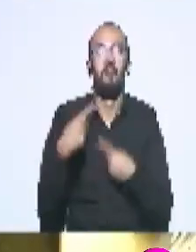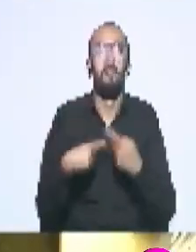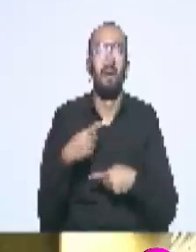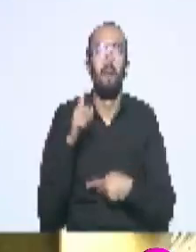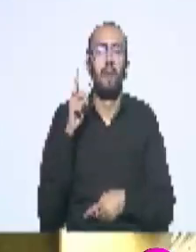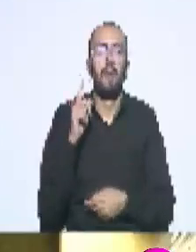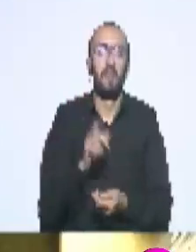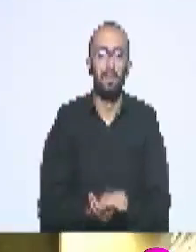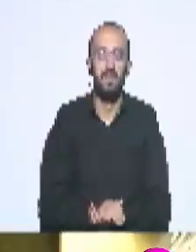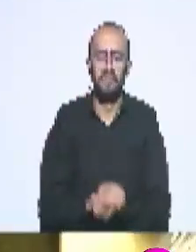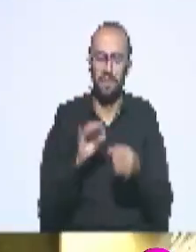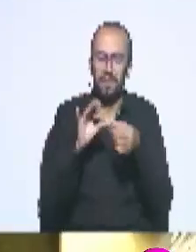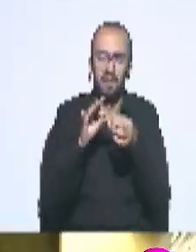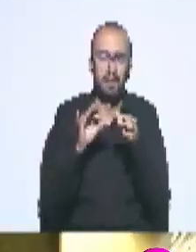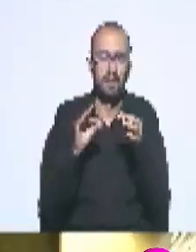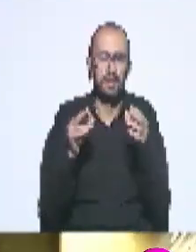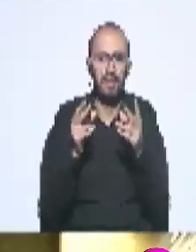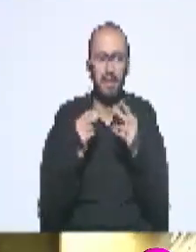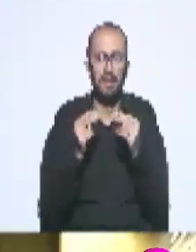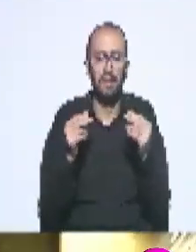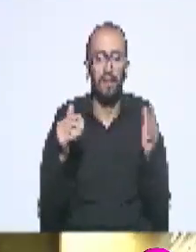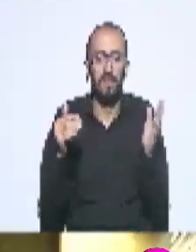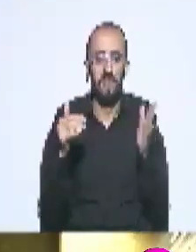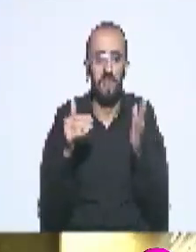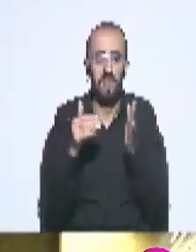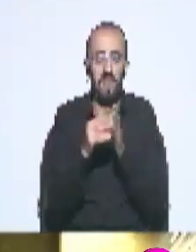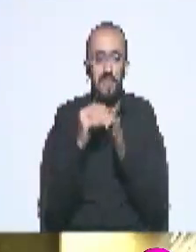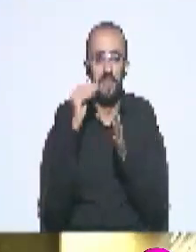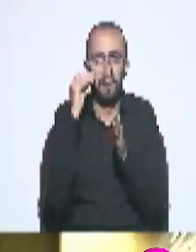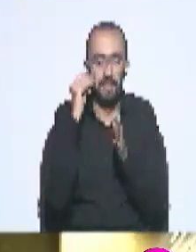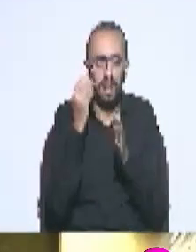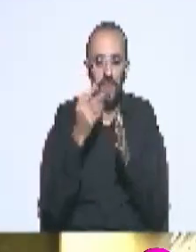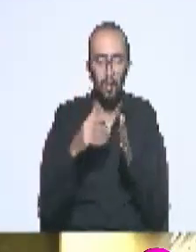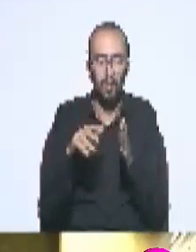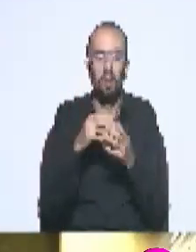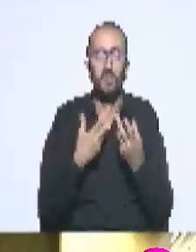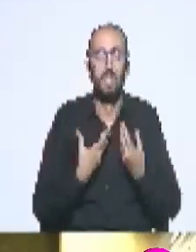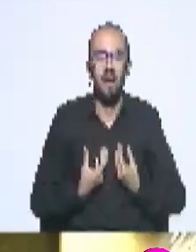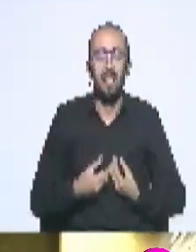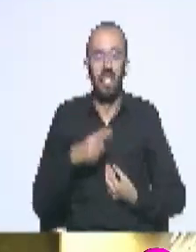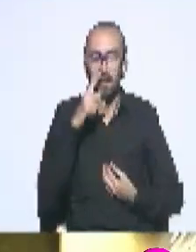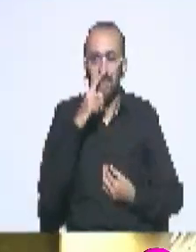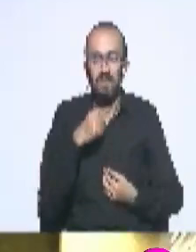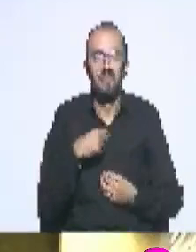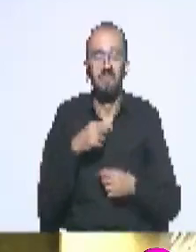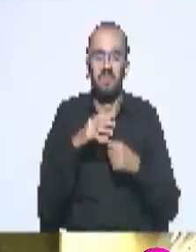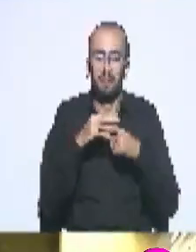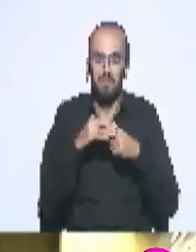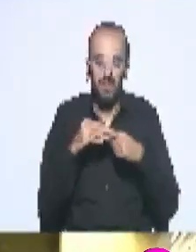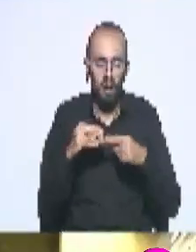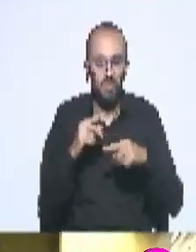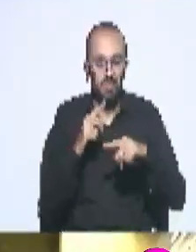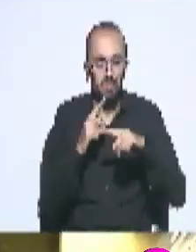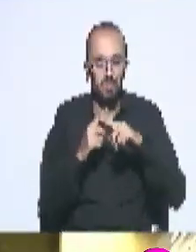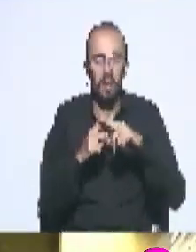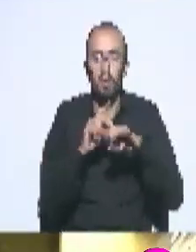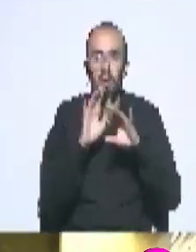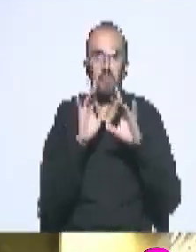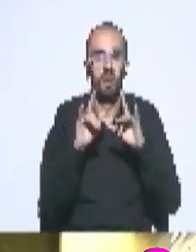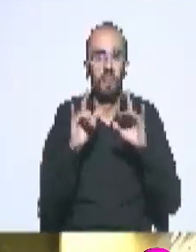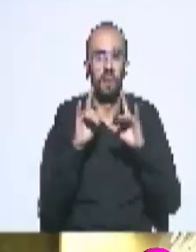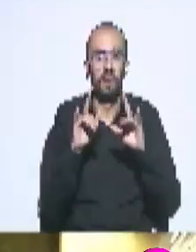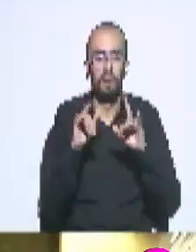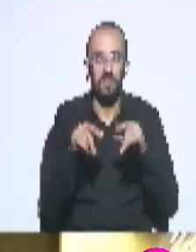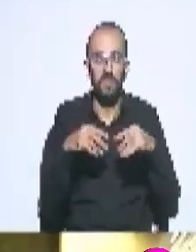وتفاصيل كتير جدا بتخلينا في الاخر ان احنا ازاي نبقى راضيين عن نفسنا بعيوبنا ومميزات النهارده